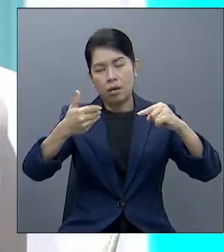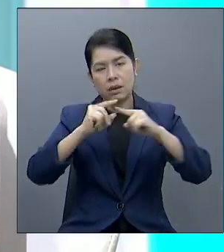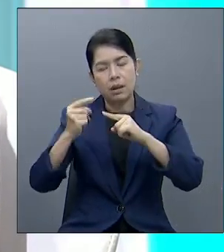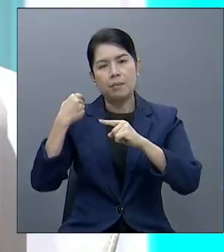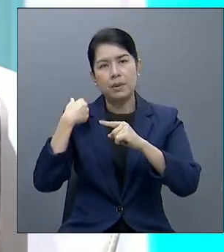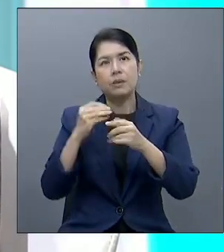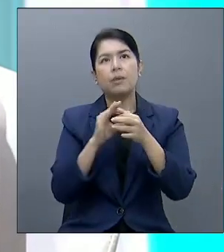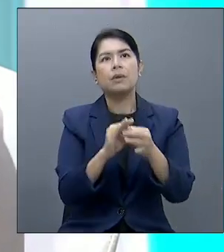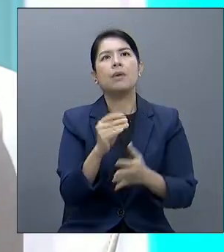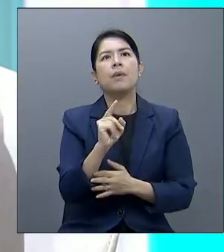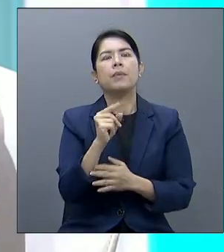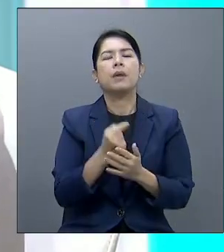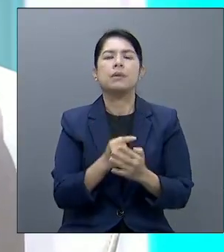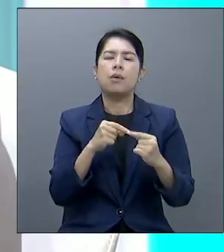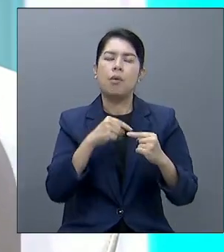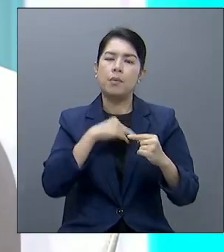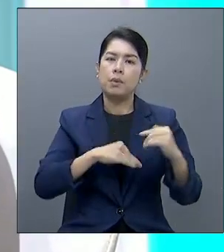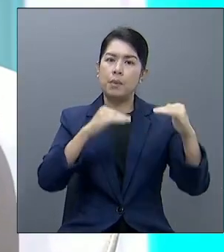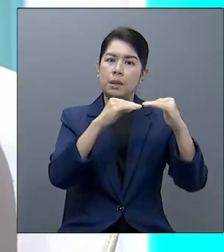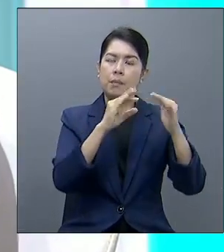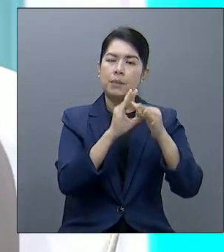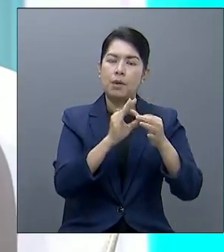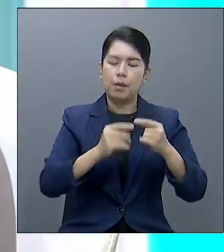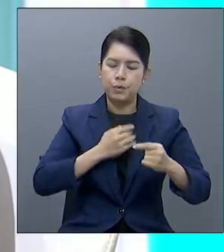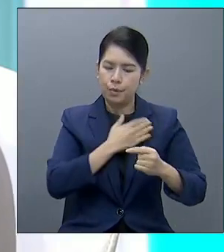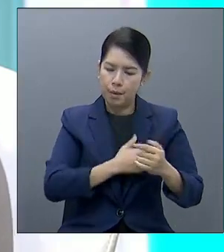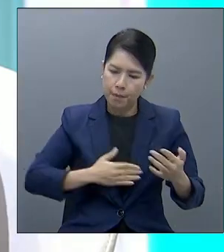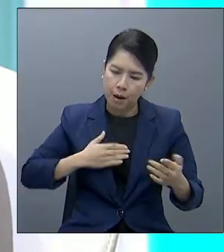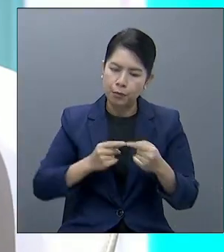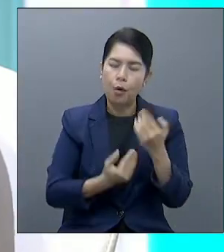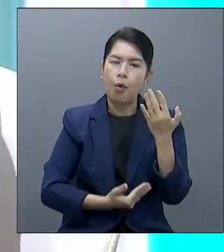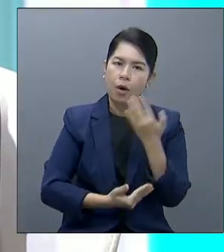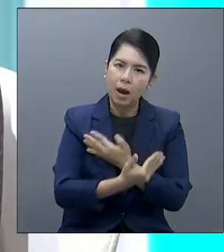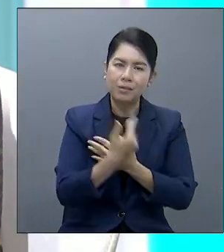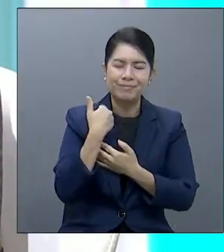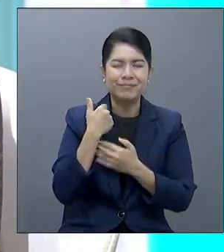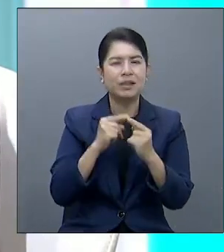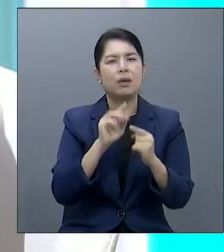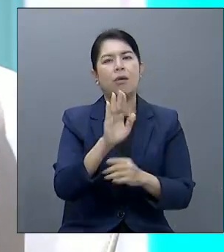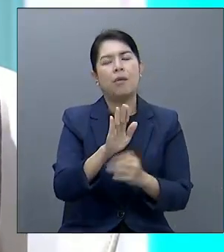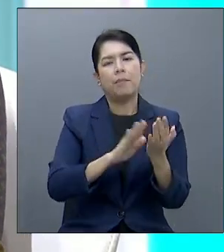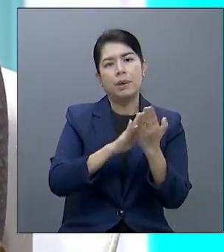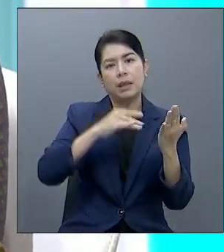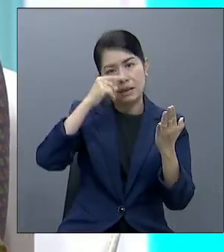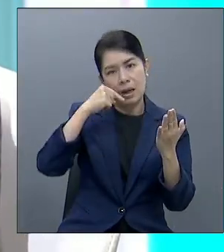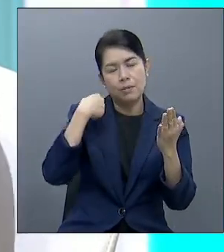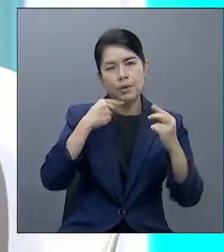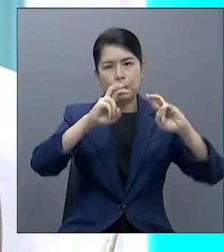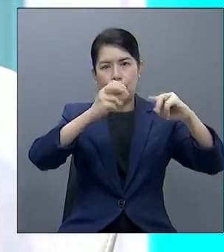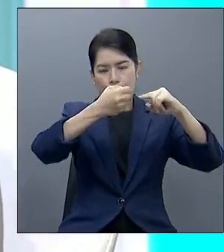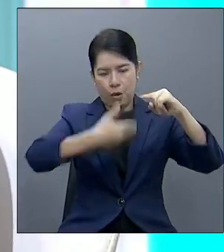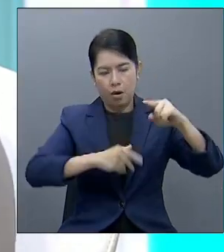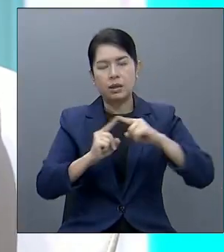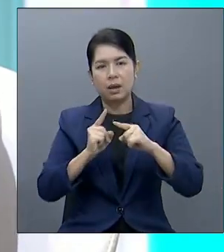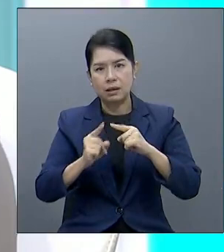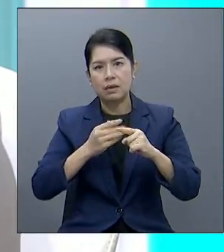จะเป็นเรื่องของความเป็นธรรมด้านสุขภาพโอกาสความหวังอนาคตของประเทศไทยก็มีหลากหลายเรื่องราวที่เราสามารถจะเข้าไปร่ว